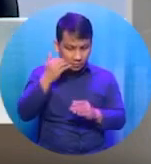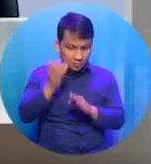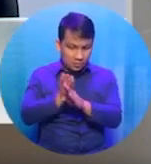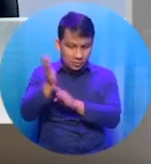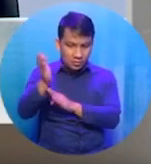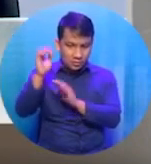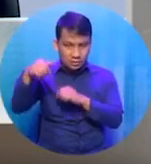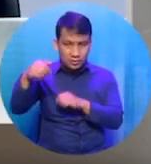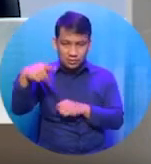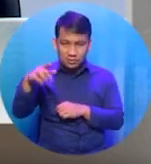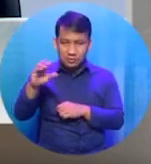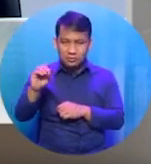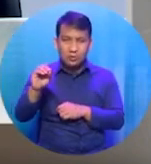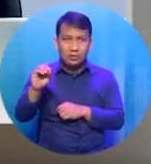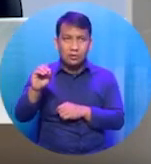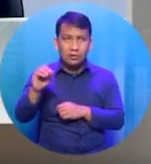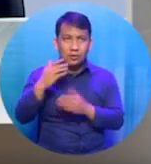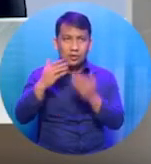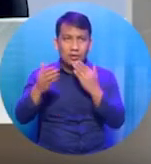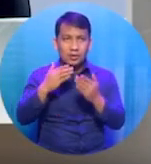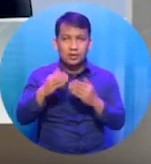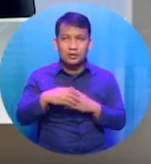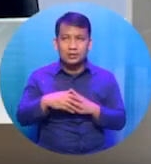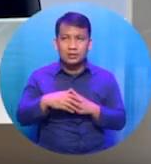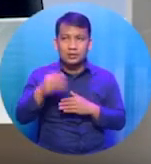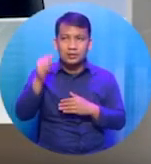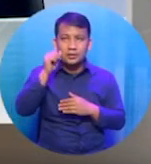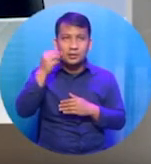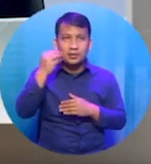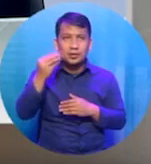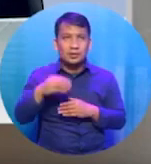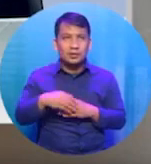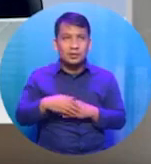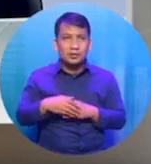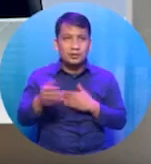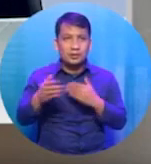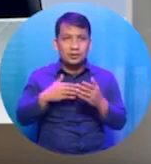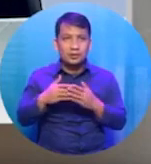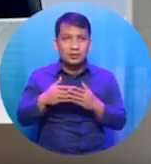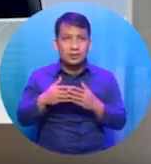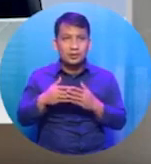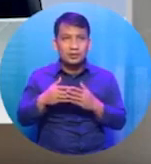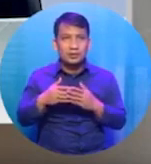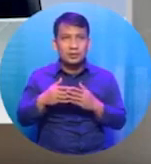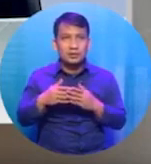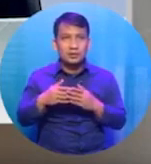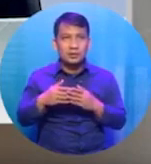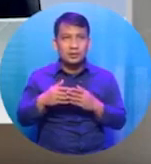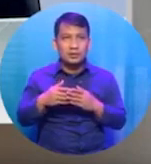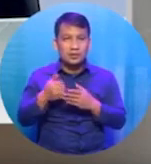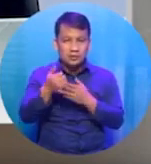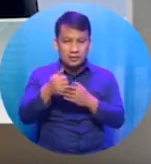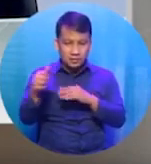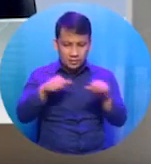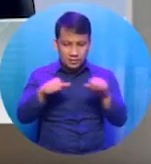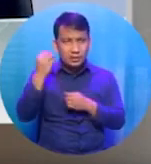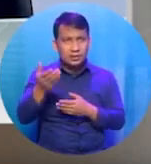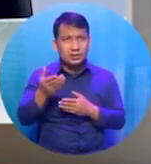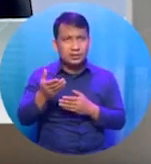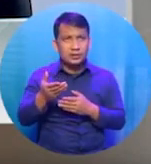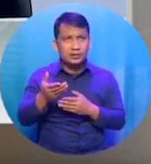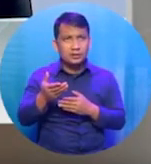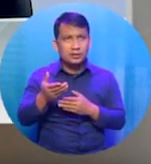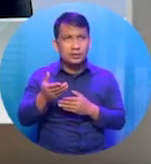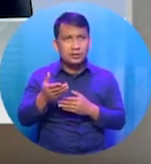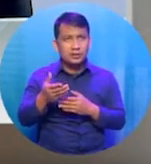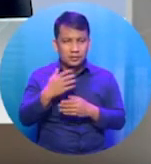call, dediretso na po siya. So, magpapasalamat na kami ngayon kay Ma'am Ardel Maling. Ibaba na po natin ang tawag at tayo magsimula na pong umaksyon, no? Para